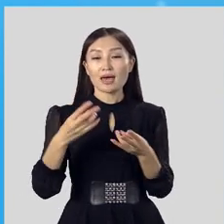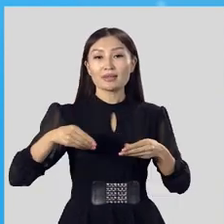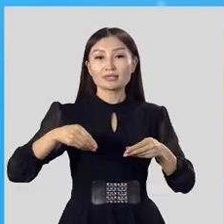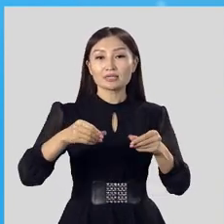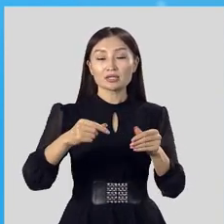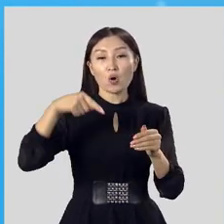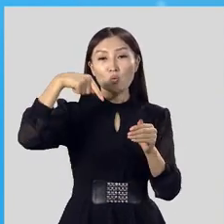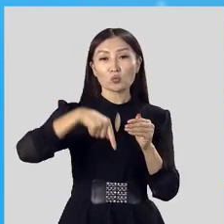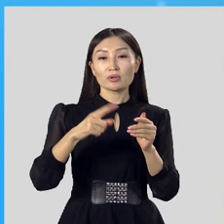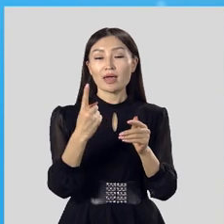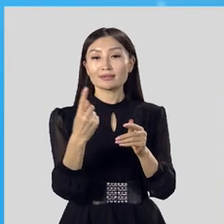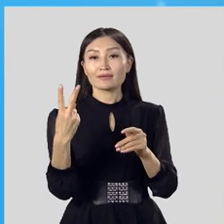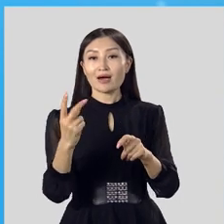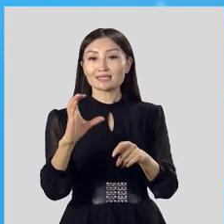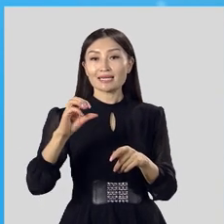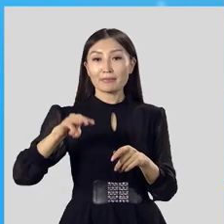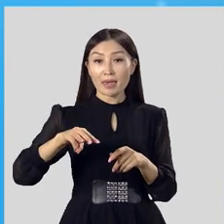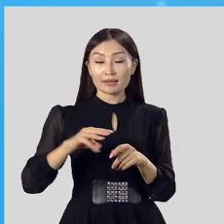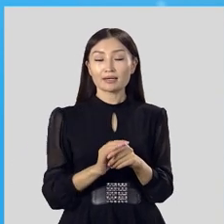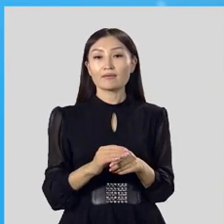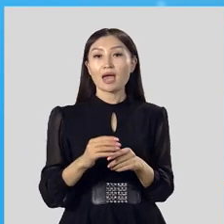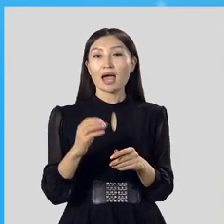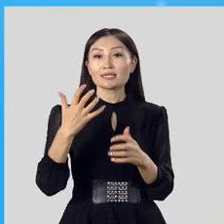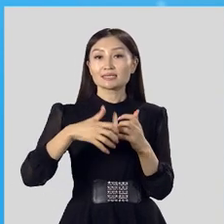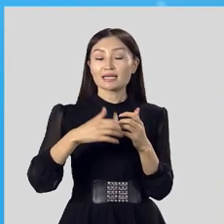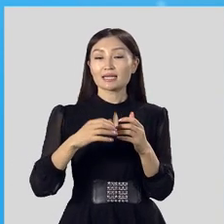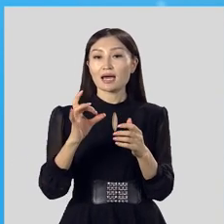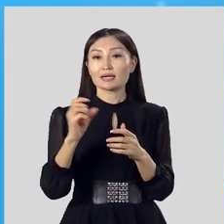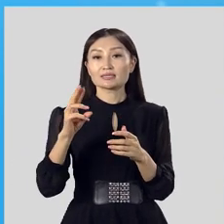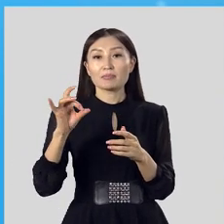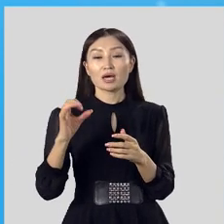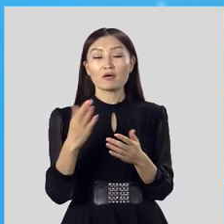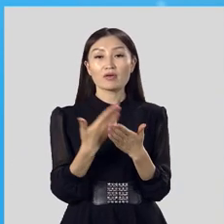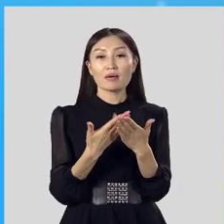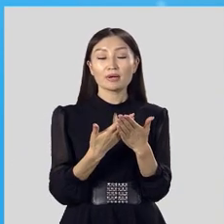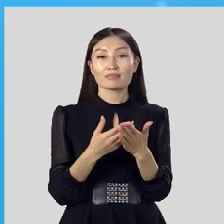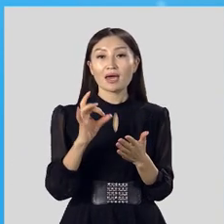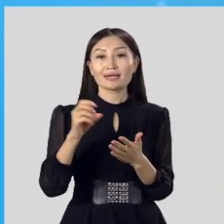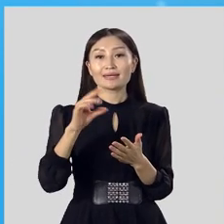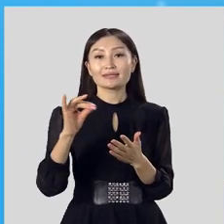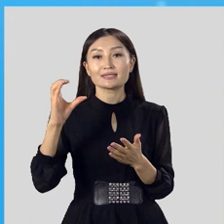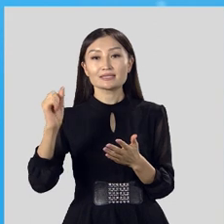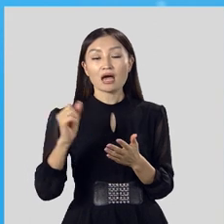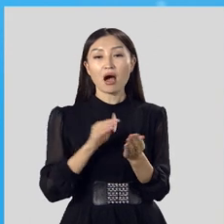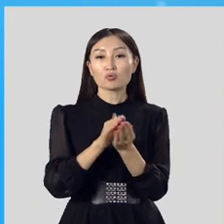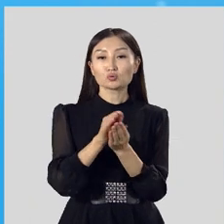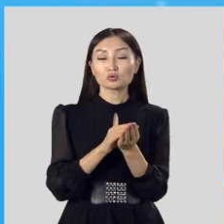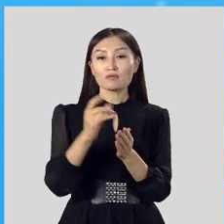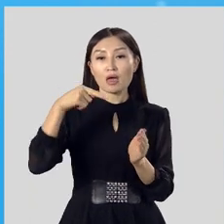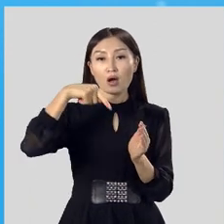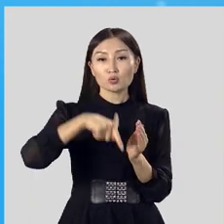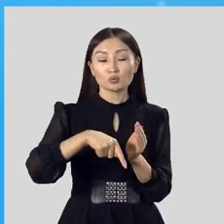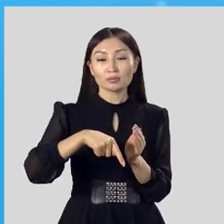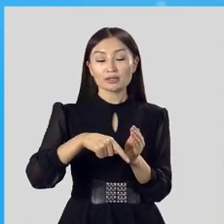глубину 1-2 см. Семена средних размеров, например, семена редиса, огурцов, на